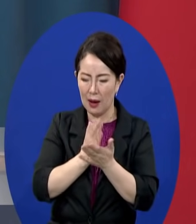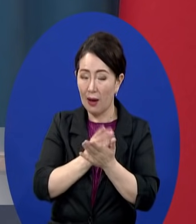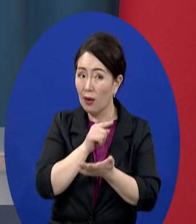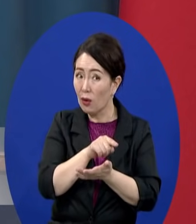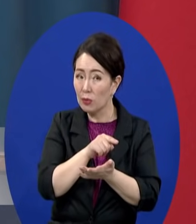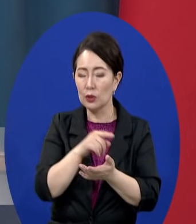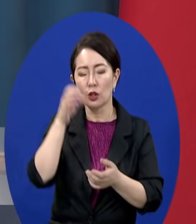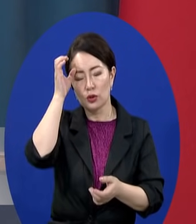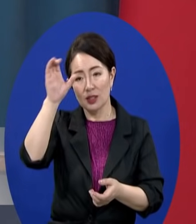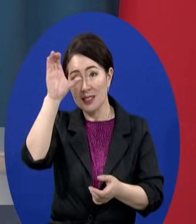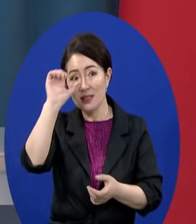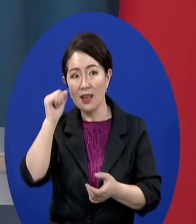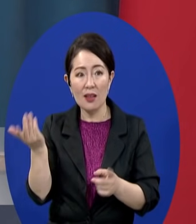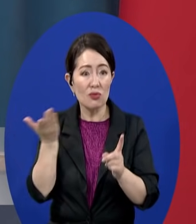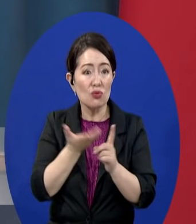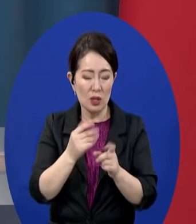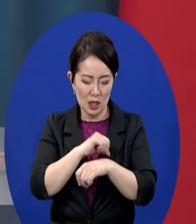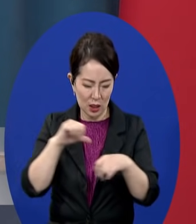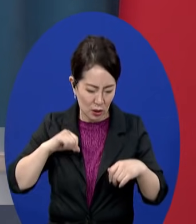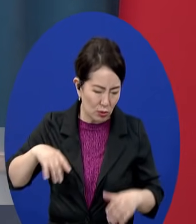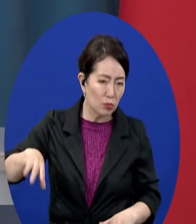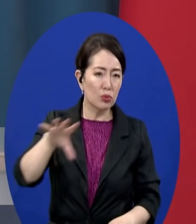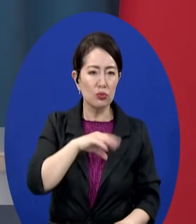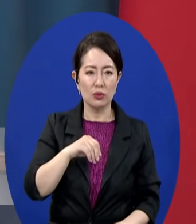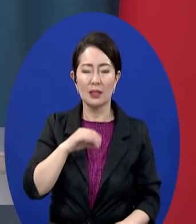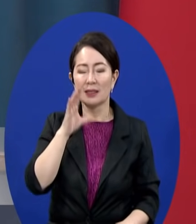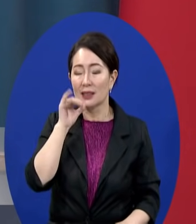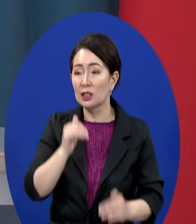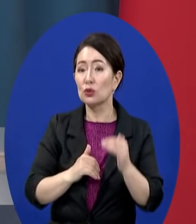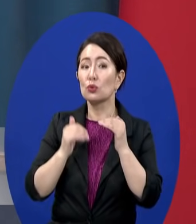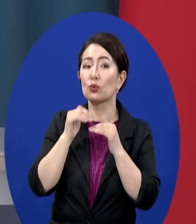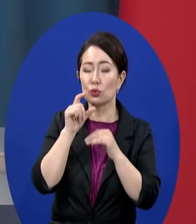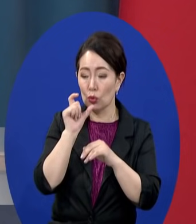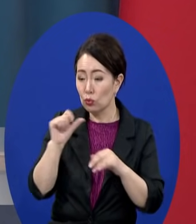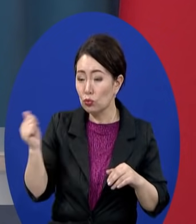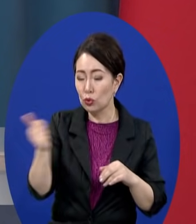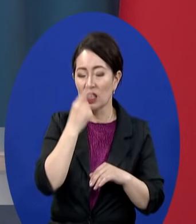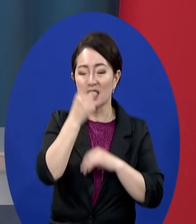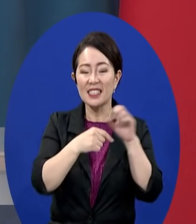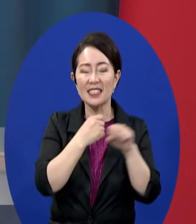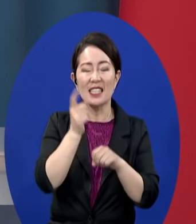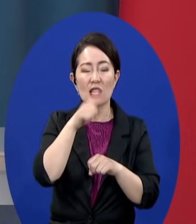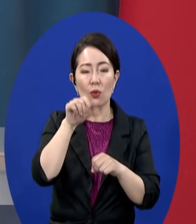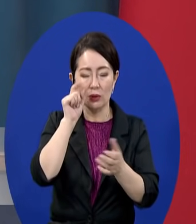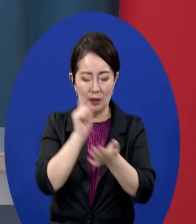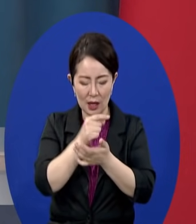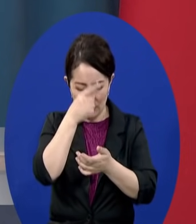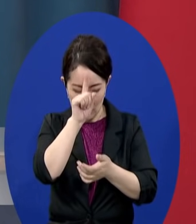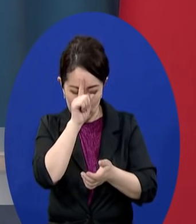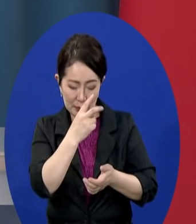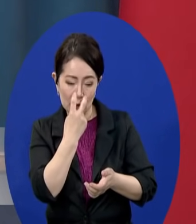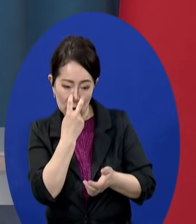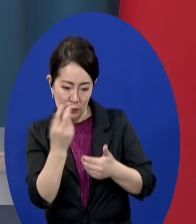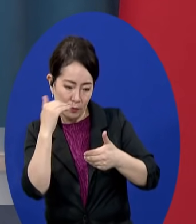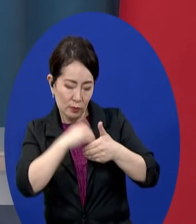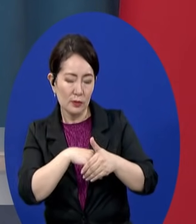за ерөнхий сайдын зүгээс яг бүх иргэдийг буюу одоо насан турш иргэдийг жил болгон одоо нэг удаа эрүүл мэндийн энэ эрт